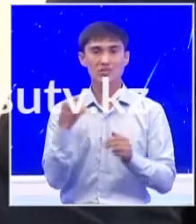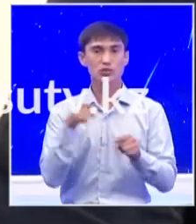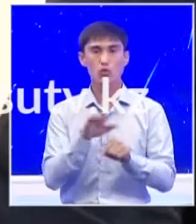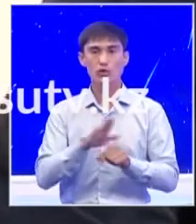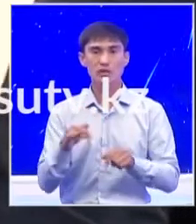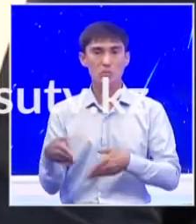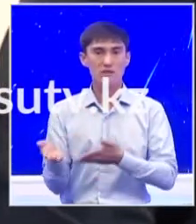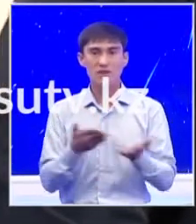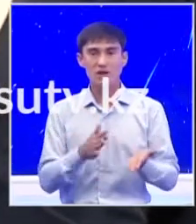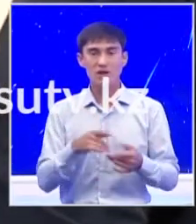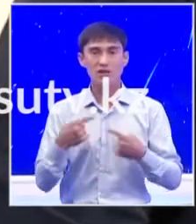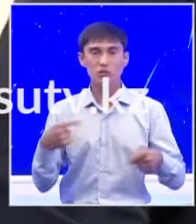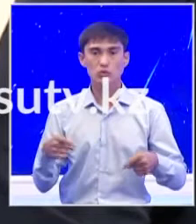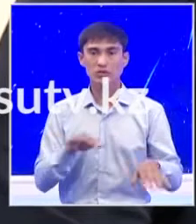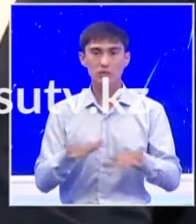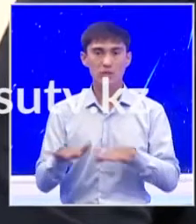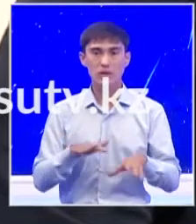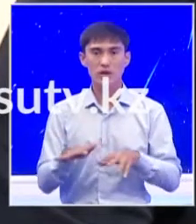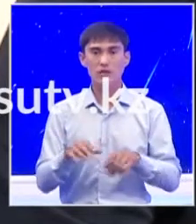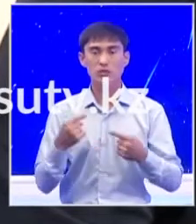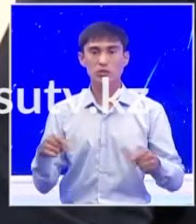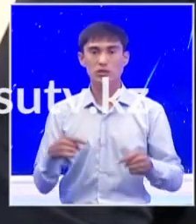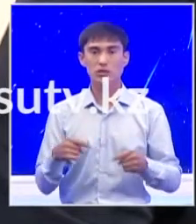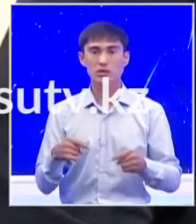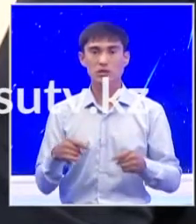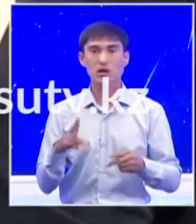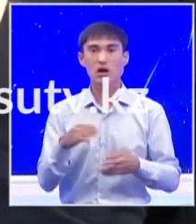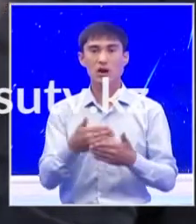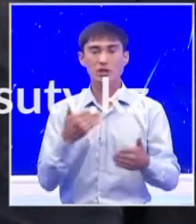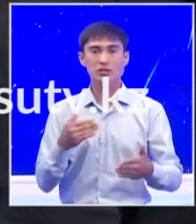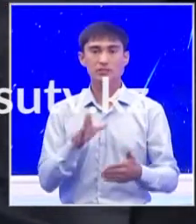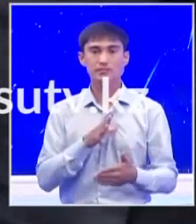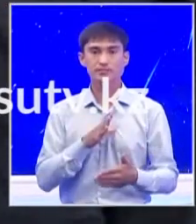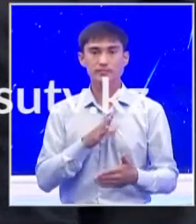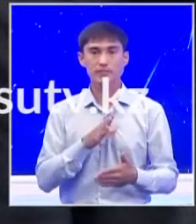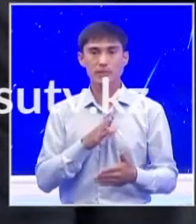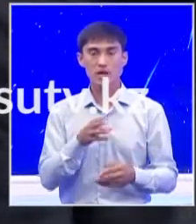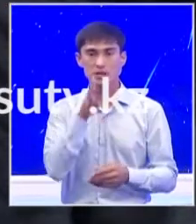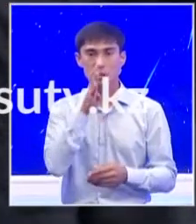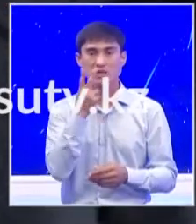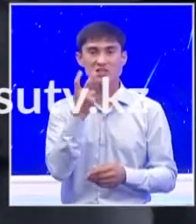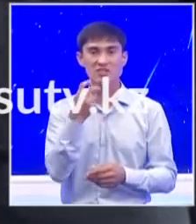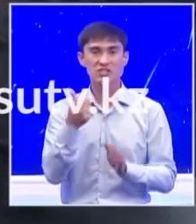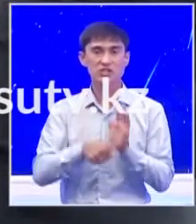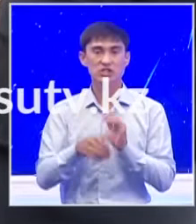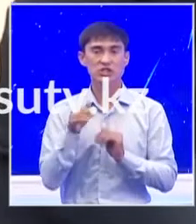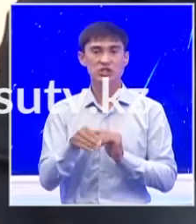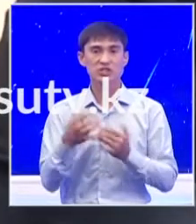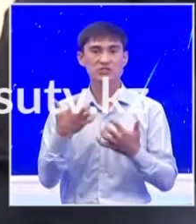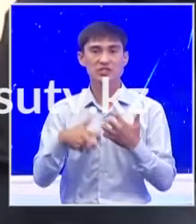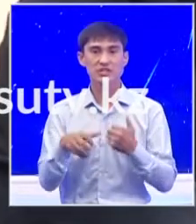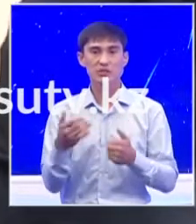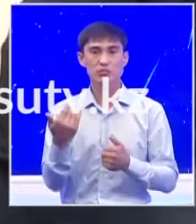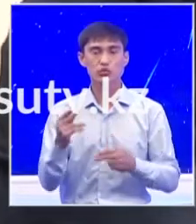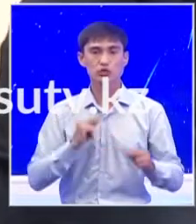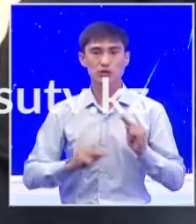привлекает ни на какие там мероприятия другие, как раньше. Зарплата 260 тысяч в среднем получают